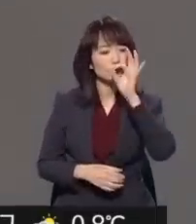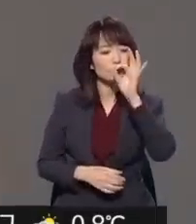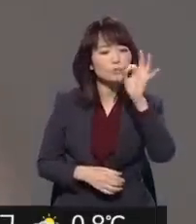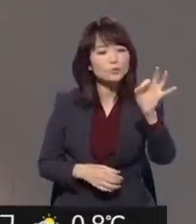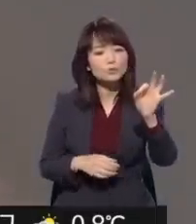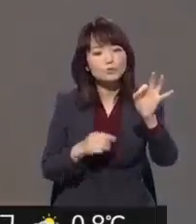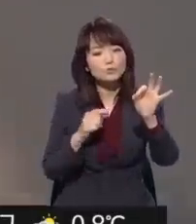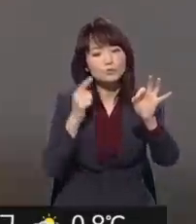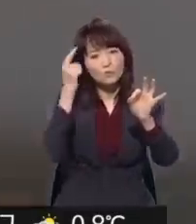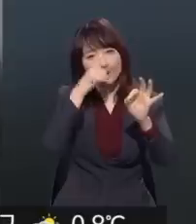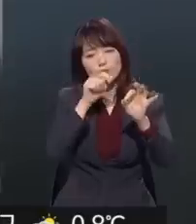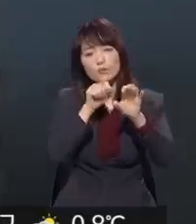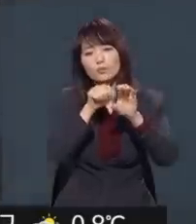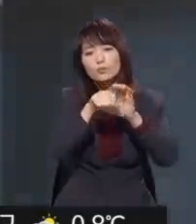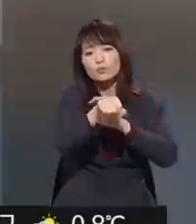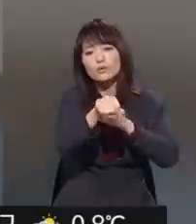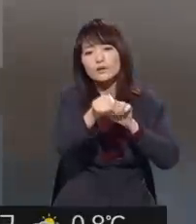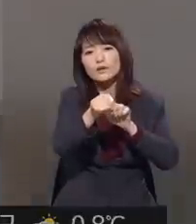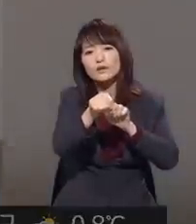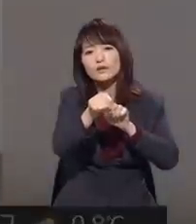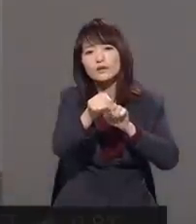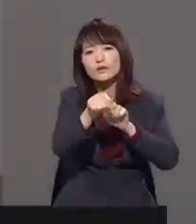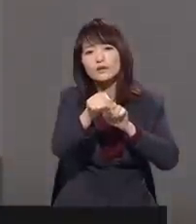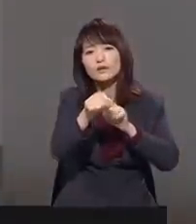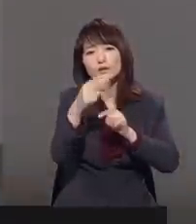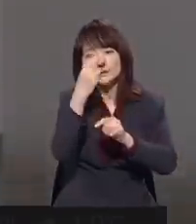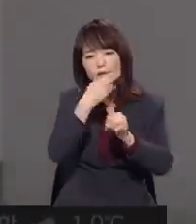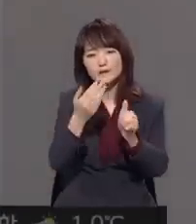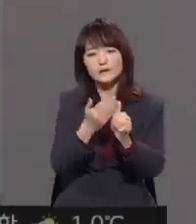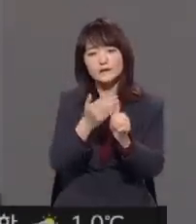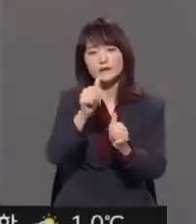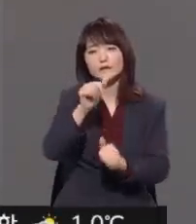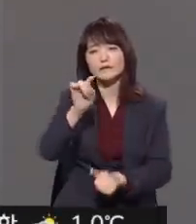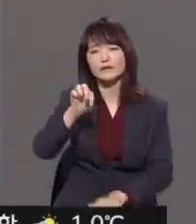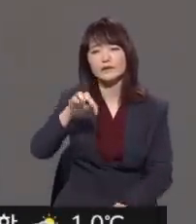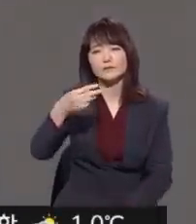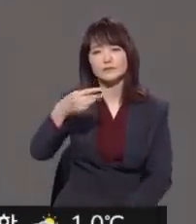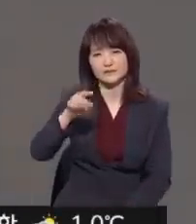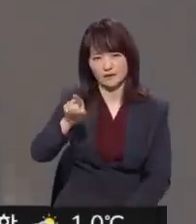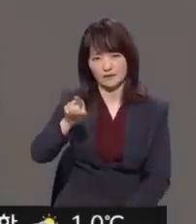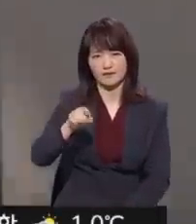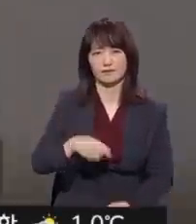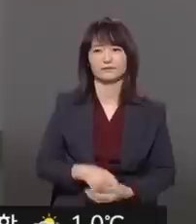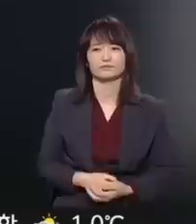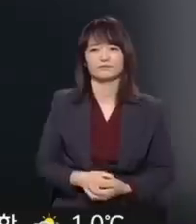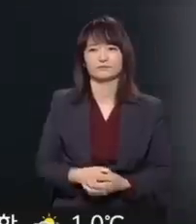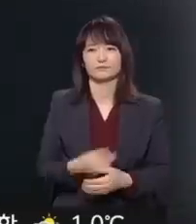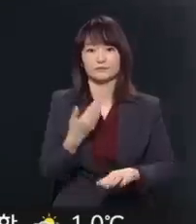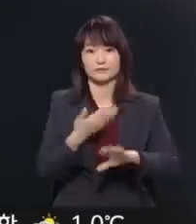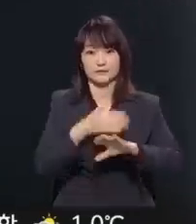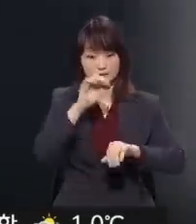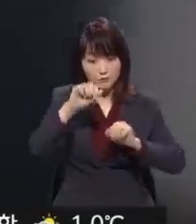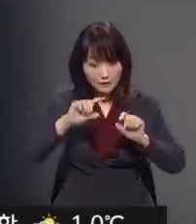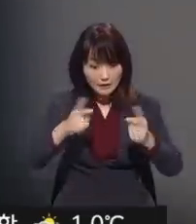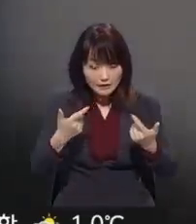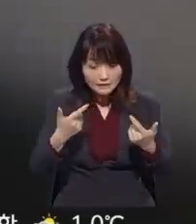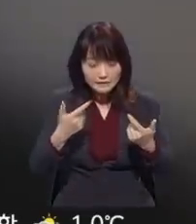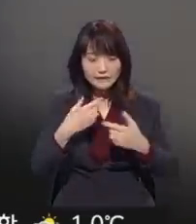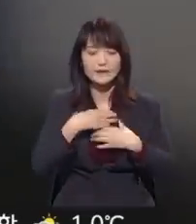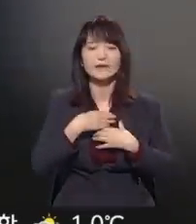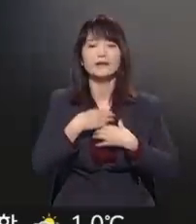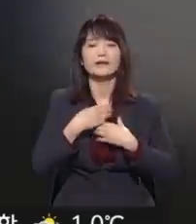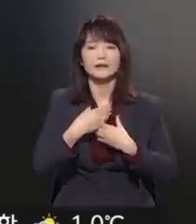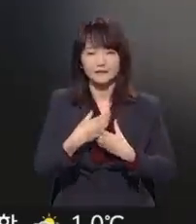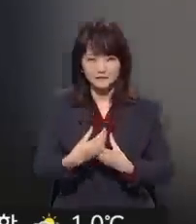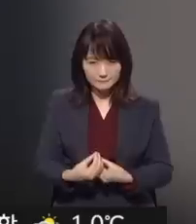내민 건 이웃집에서 키우는 반려 햄스터 린다였던 거죠. 다른 동물이 아니라는 사실에 여성은 안도의